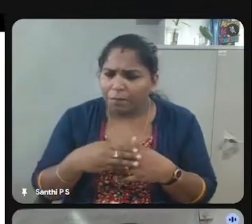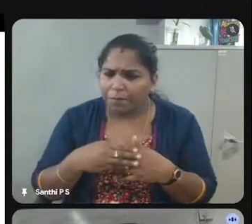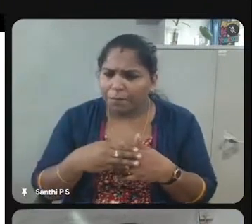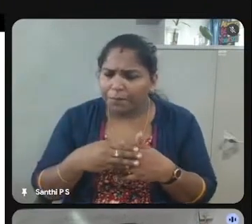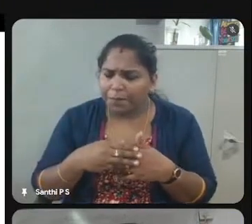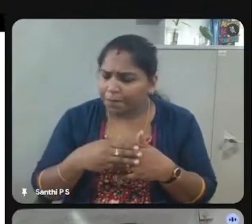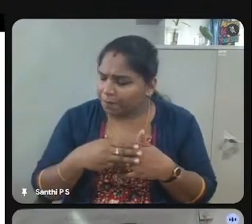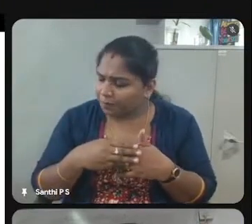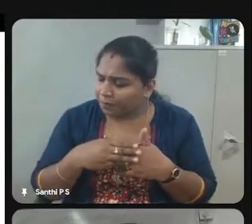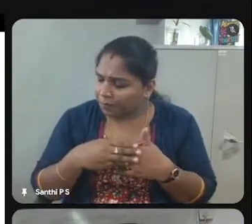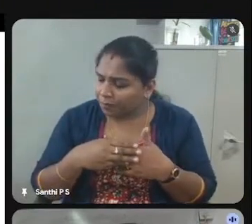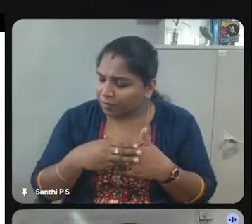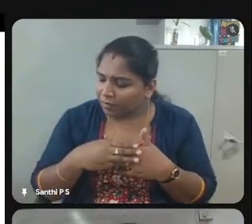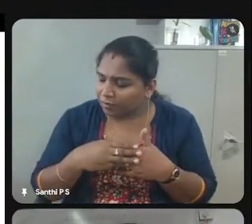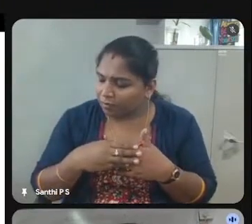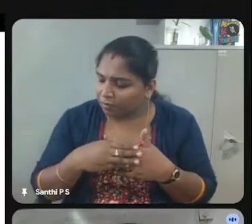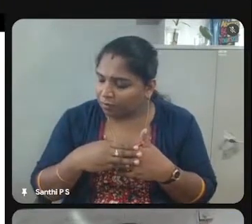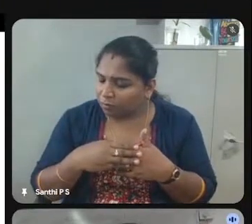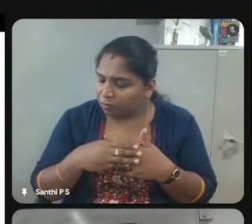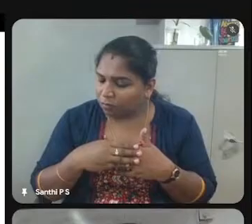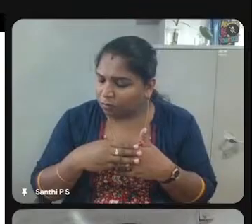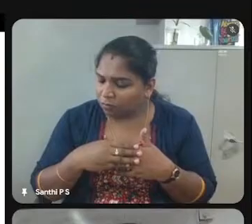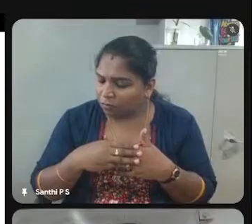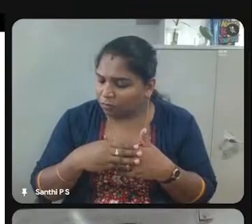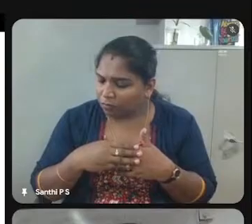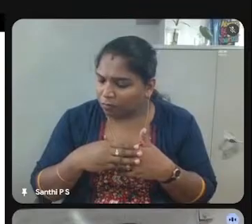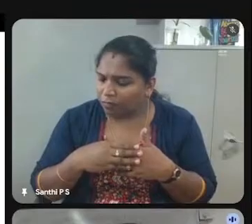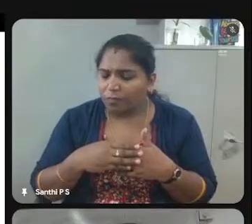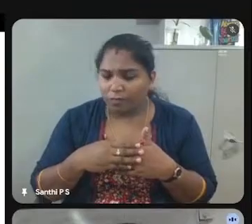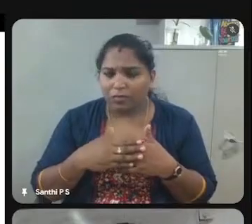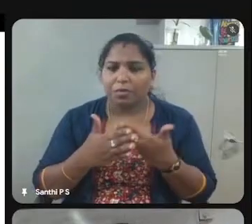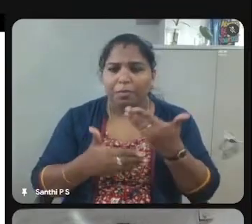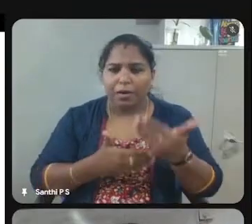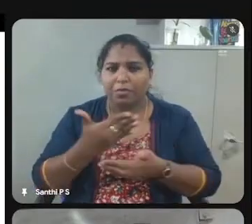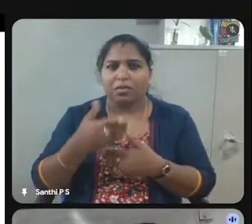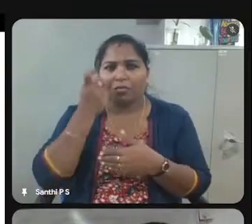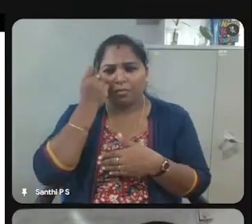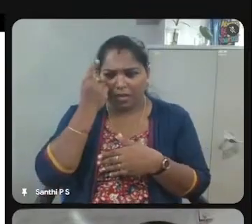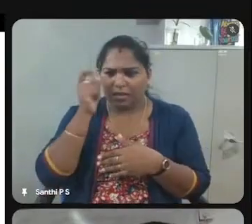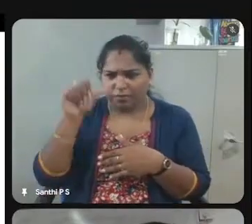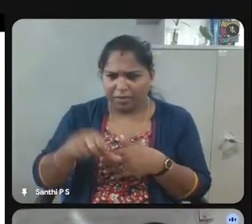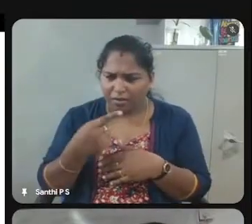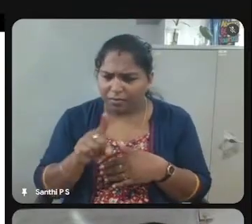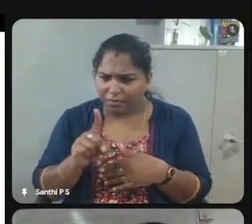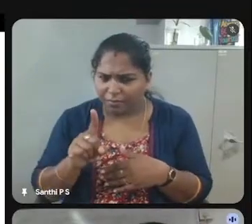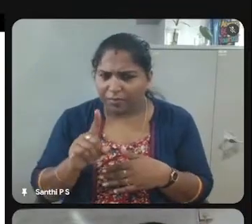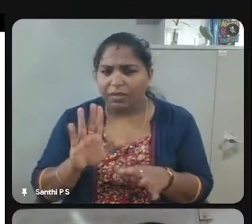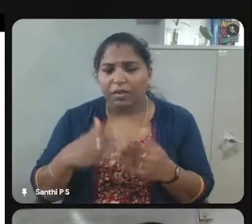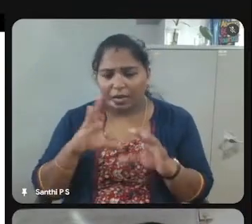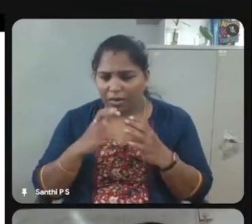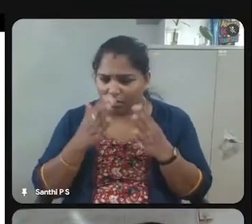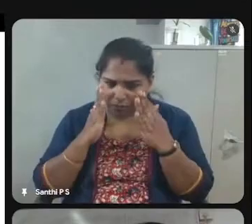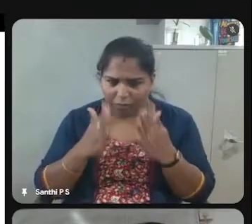പഠിക്കാനുള്ള ഓർമ്മക്കുറവുണ്ട്. എത്ര പഠിപ്പിച്ചു കൊടുത്താലും മനസ്സിലാക്കി എടുക്കാനും പ്രശ്നമുണ്ട് അല്ലേ? പ്രശ്നമുണ്ട്. അതെ. പിന്നെ ക്ലാസ്സിൽ